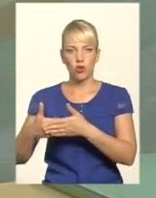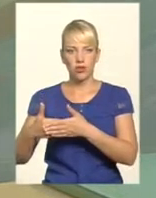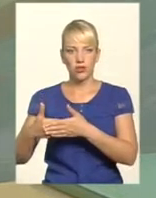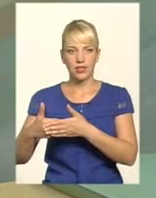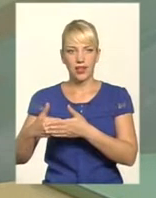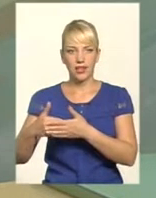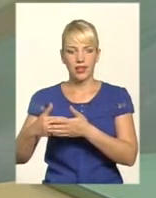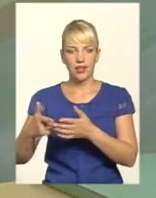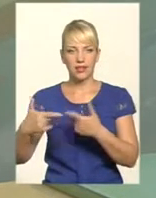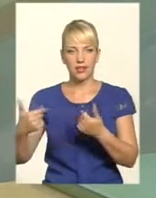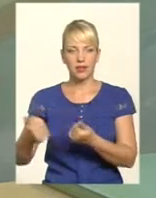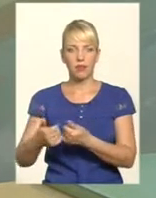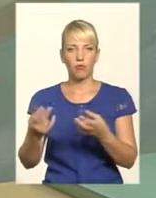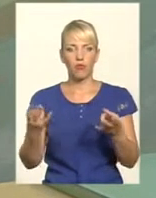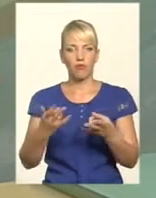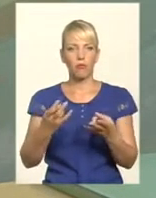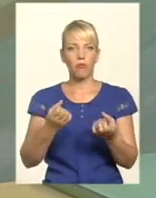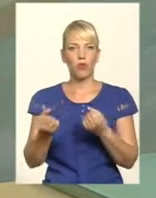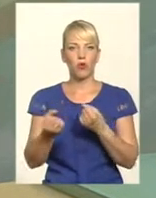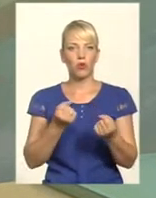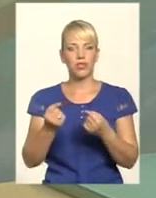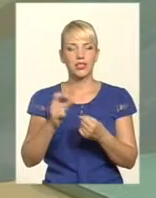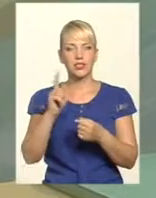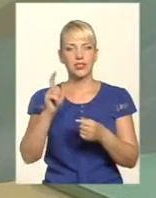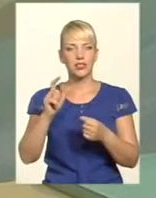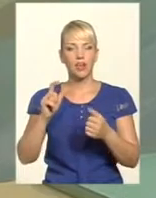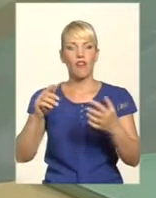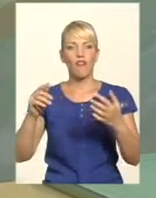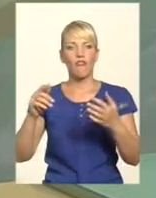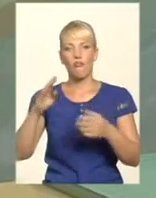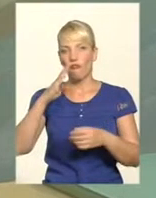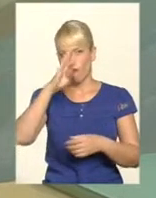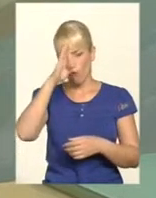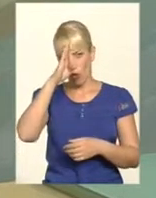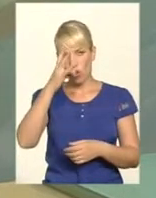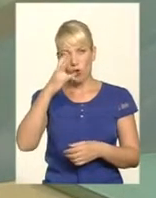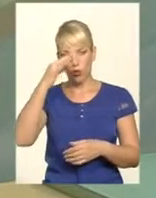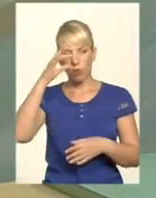боротися з ворогом, а ви прекрасно розумієте, що